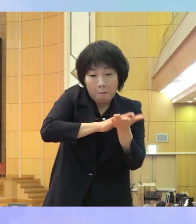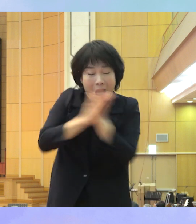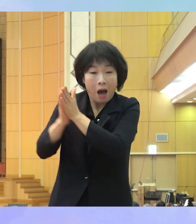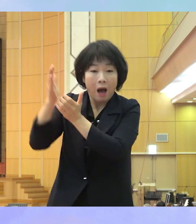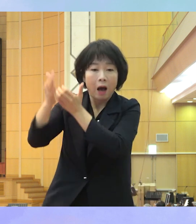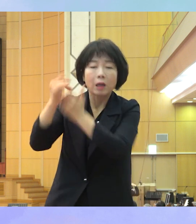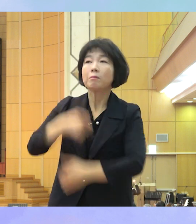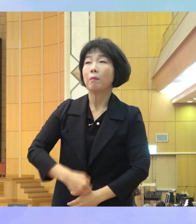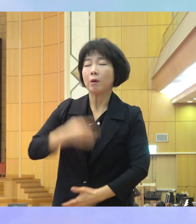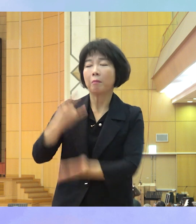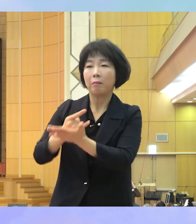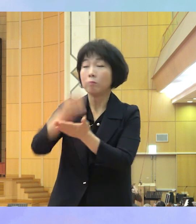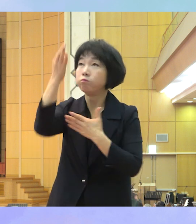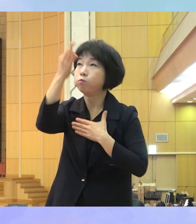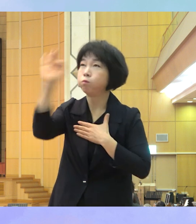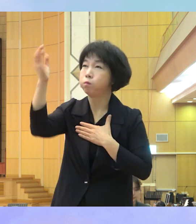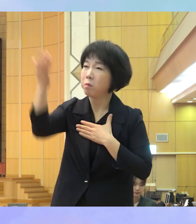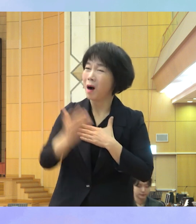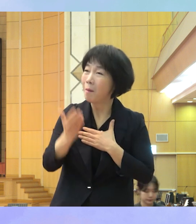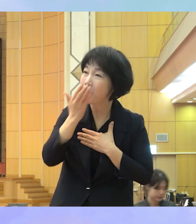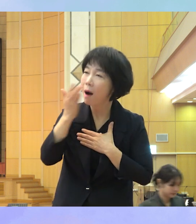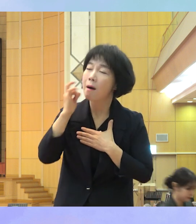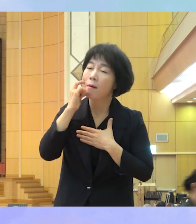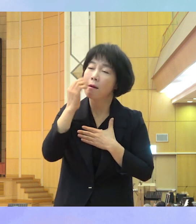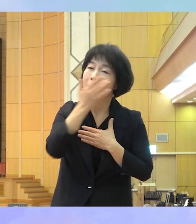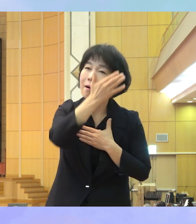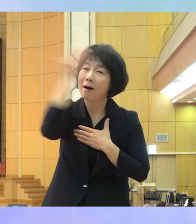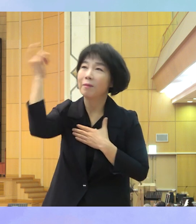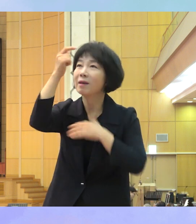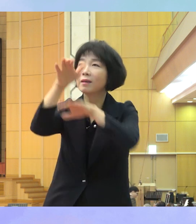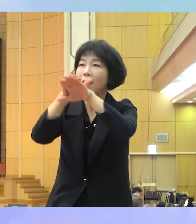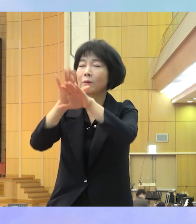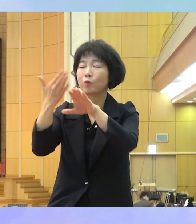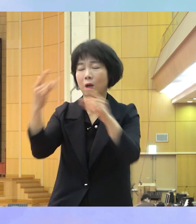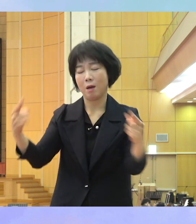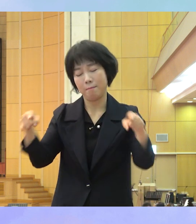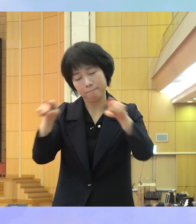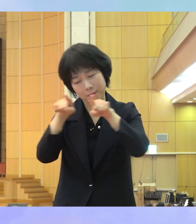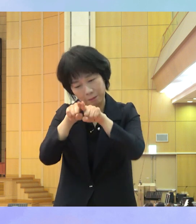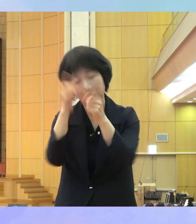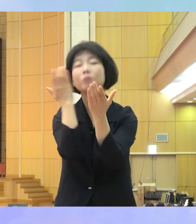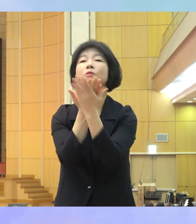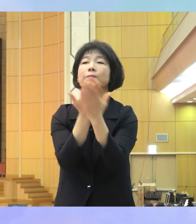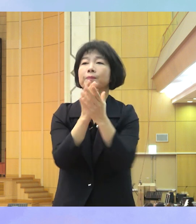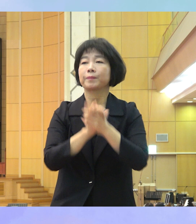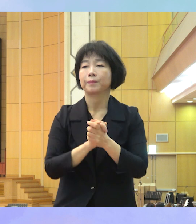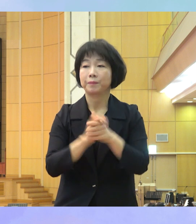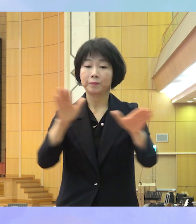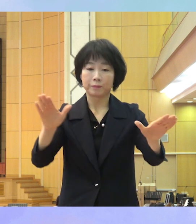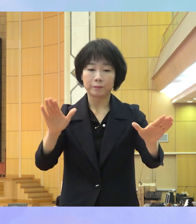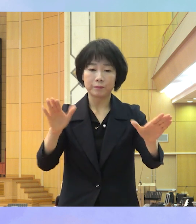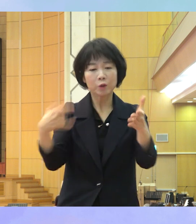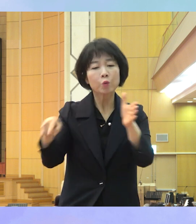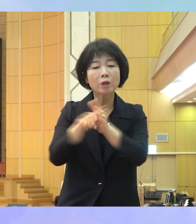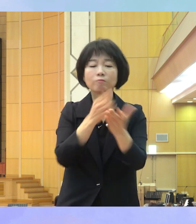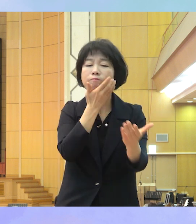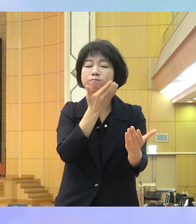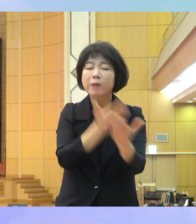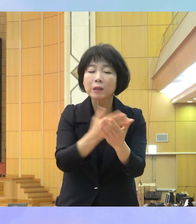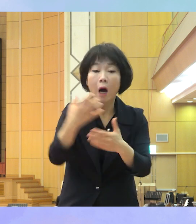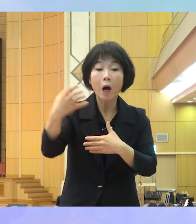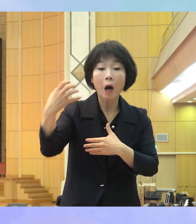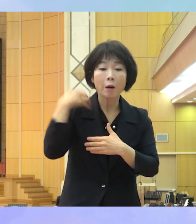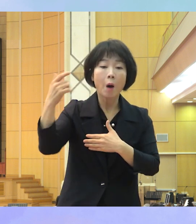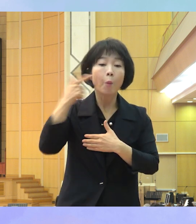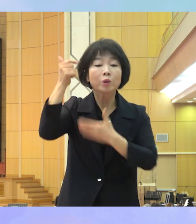하나님께 의롭다 인정받을 수 있는 아름다운 예배가 될 수 있도록 함께하여 주시옵소서. 이를 위하여 귀한 목자를